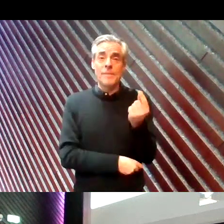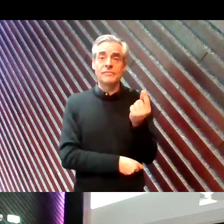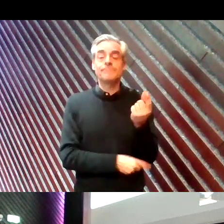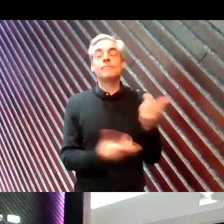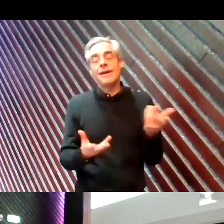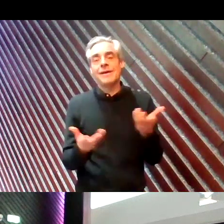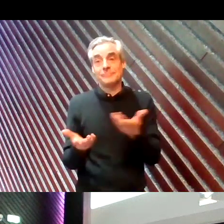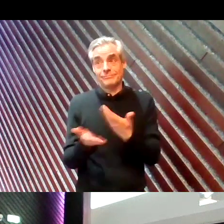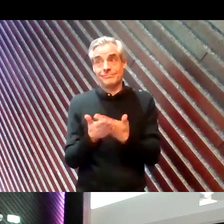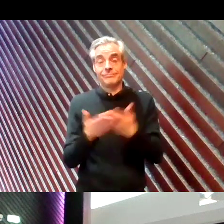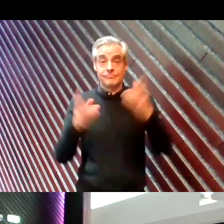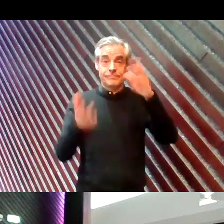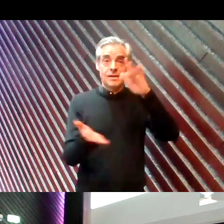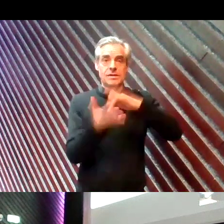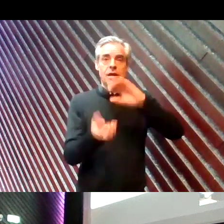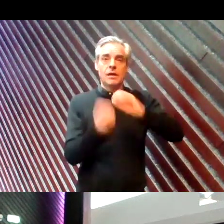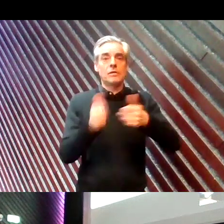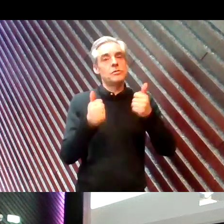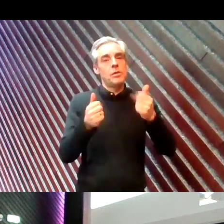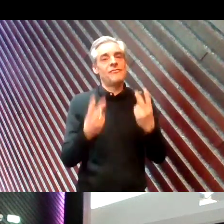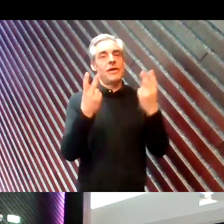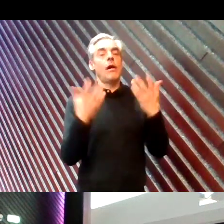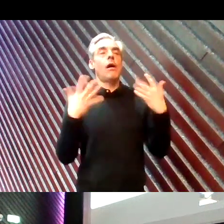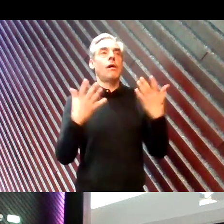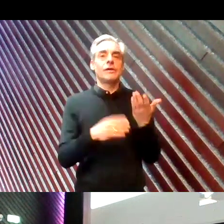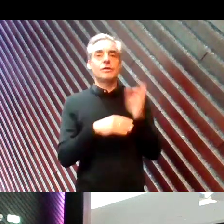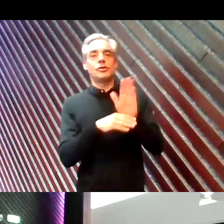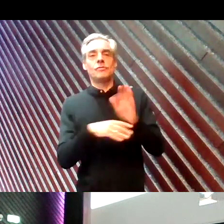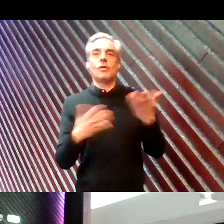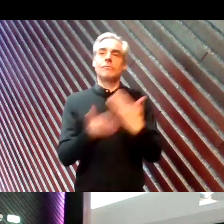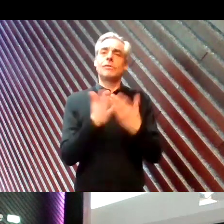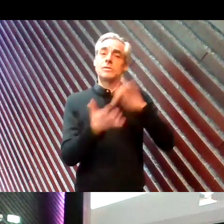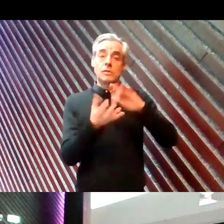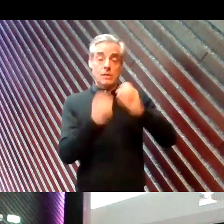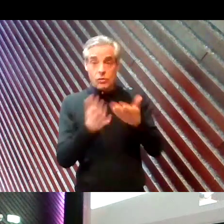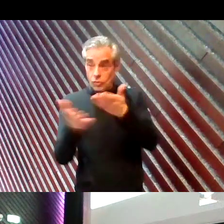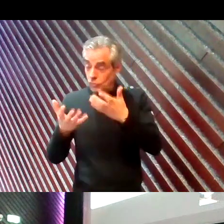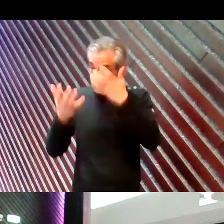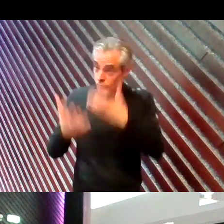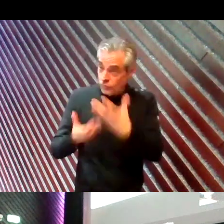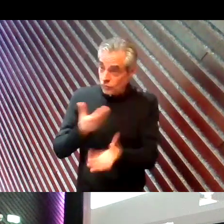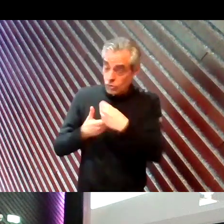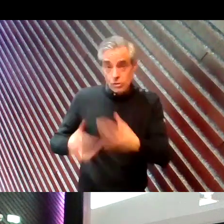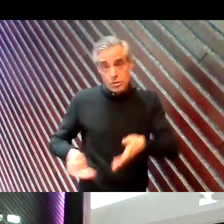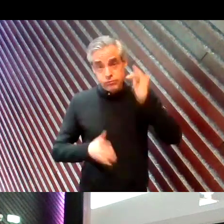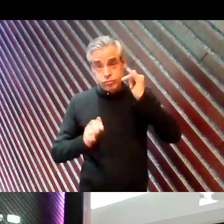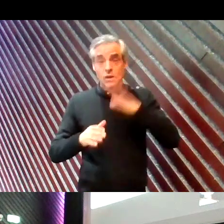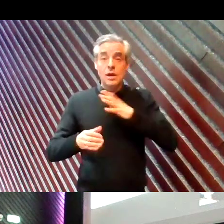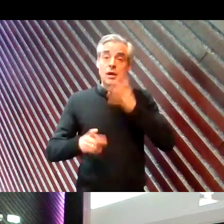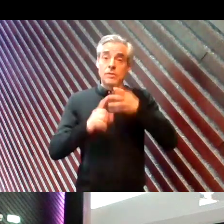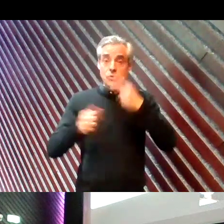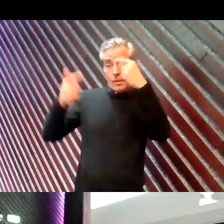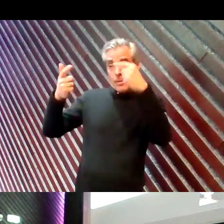donc là, il y a ce fameux site qui est formidable, un site qui dit, ben voilà, si tu as envie de t'engager, ben vas-y, tu as des